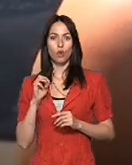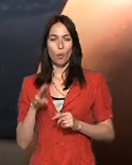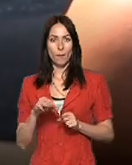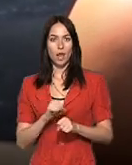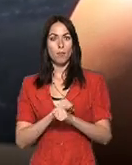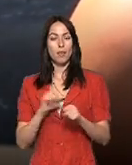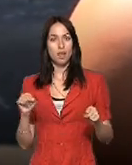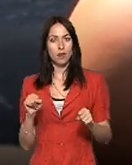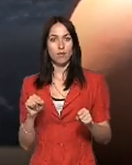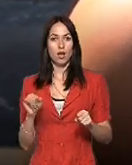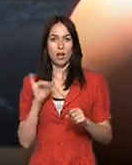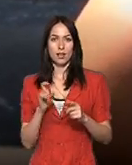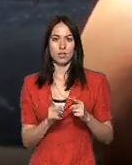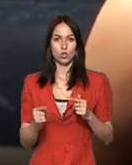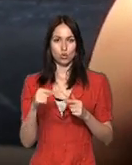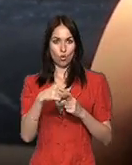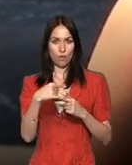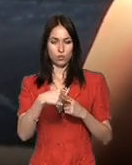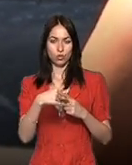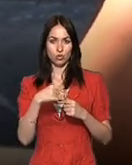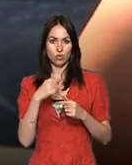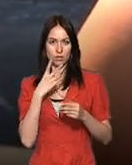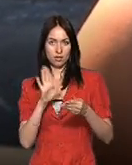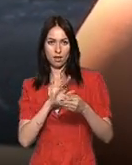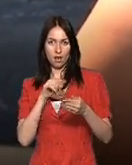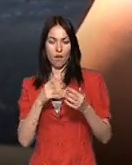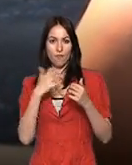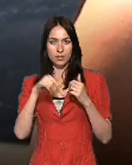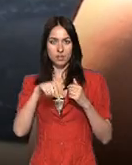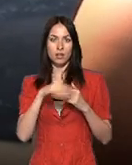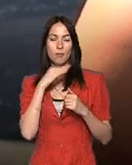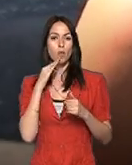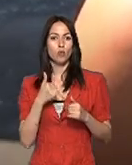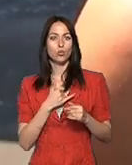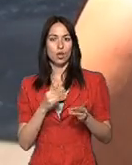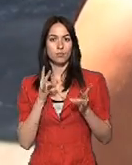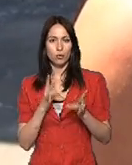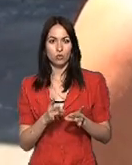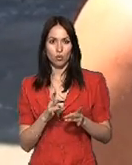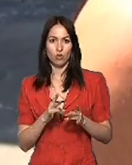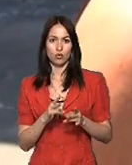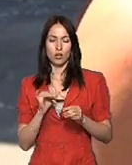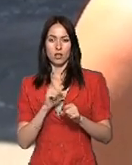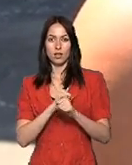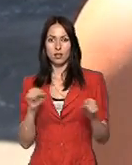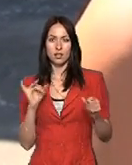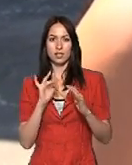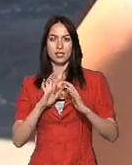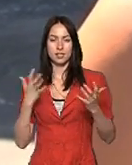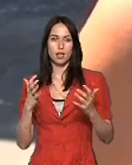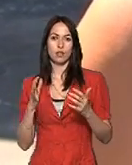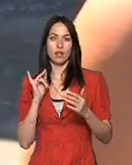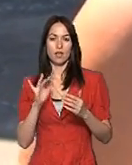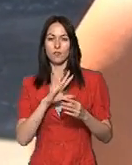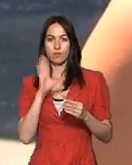Банкомат підірвали із зовнішньої сторони, ось усе, що я знаю. Усередині багато у нас пошкоджень, хвилою віднесло і скло, і дзеркала побилися.